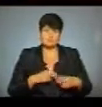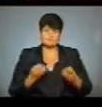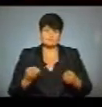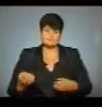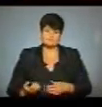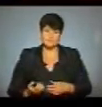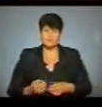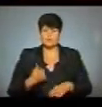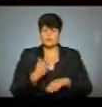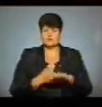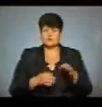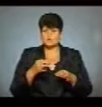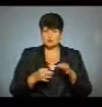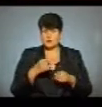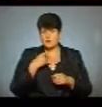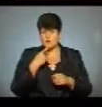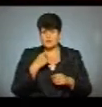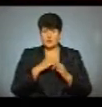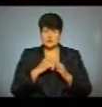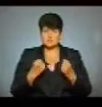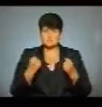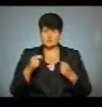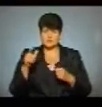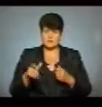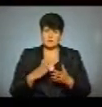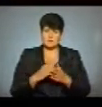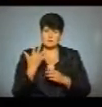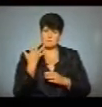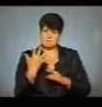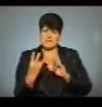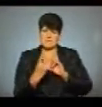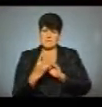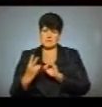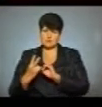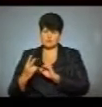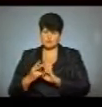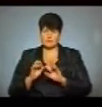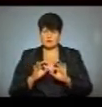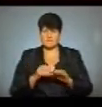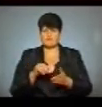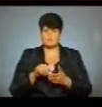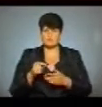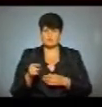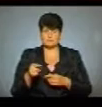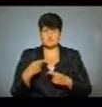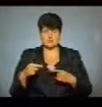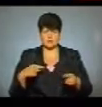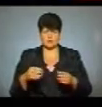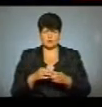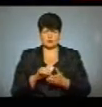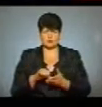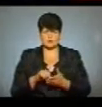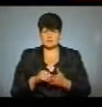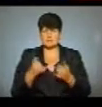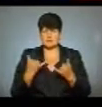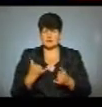Головний суддя турніру Андрій Талебан каже, кожен спортсмен матиме 5 сутичок. Він прокоментував виступ тернопільської та інших команд-учасників. Ну,